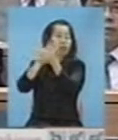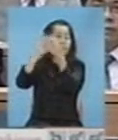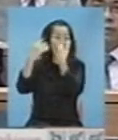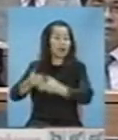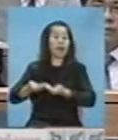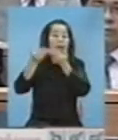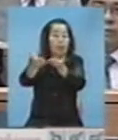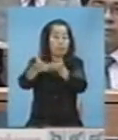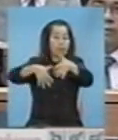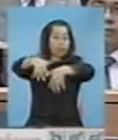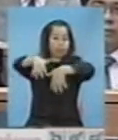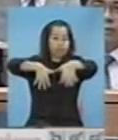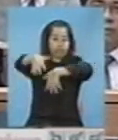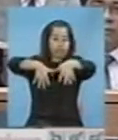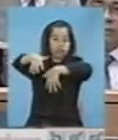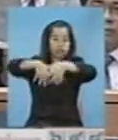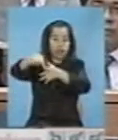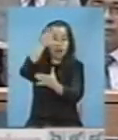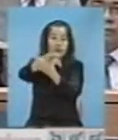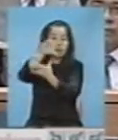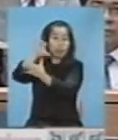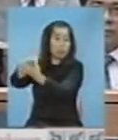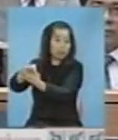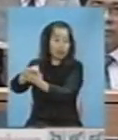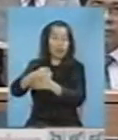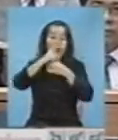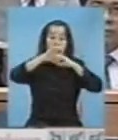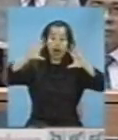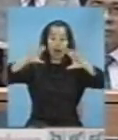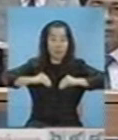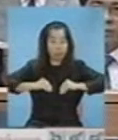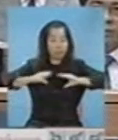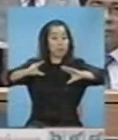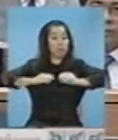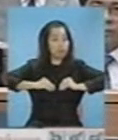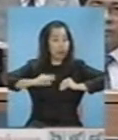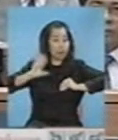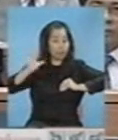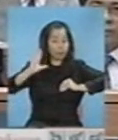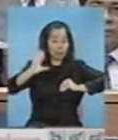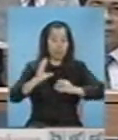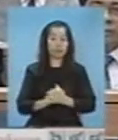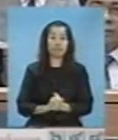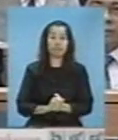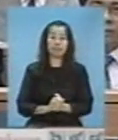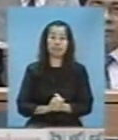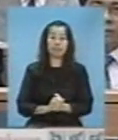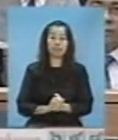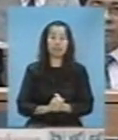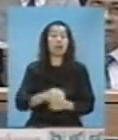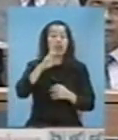ทำประชามติแบบมัดมือชกกับประชาชนว่ารับหรือไม่รับเท่านั้นโดยรัฐส